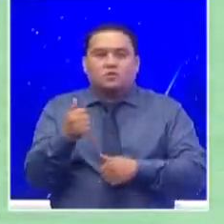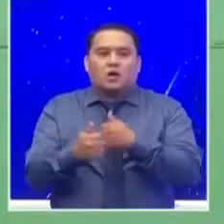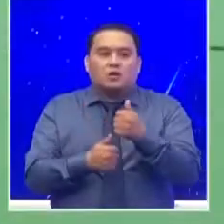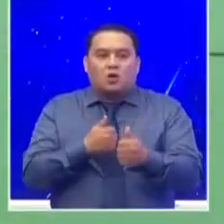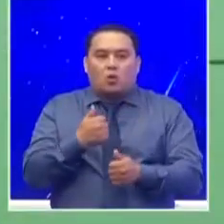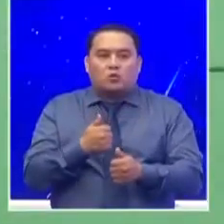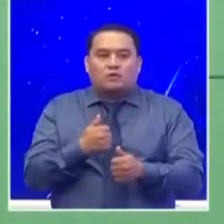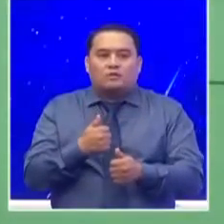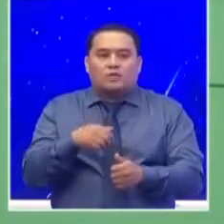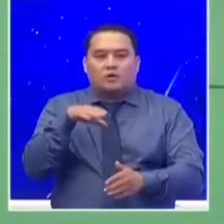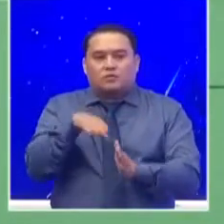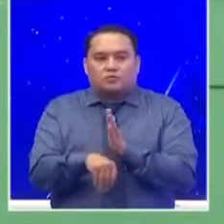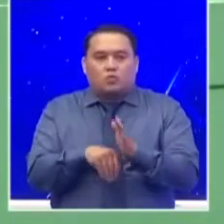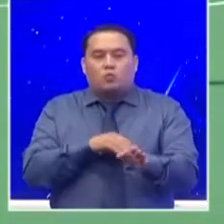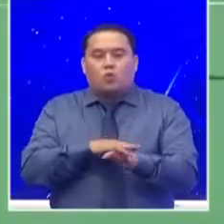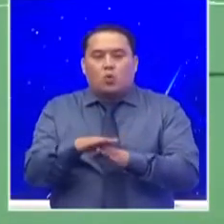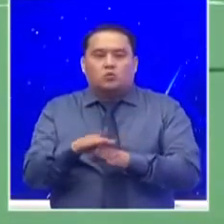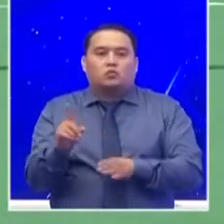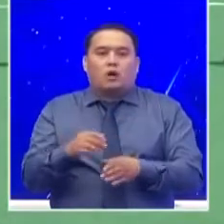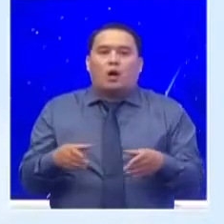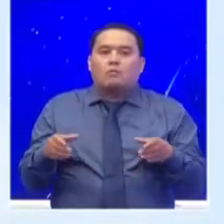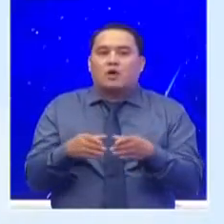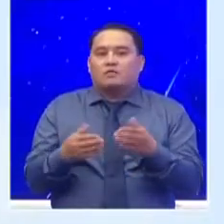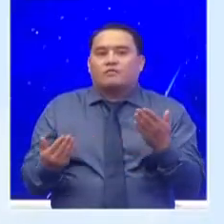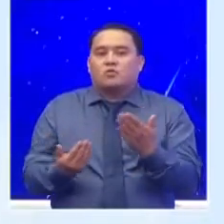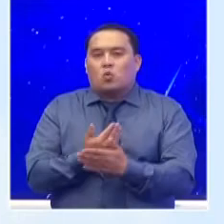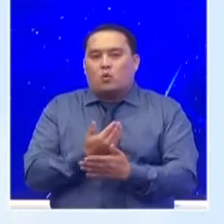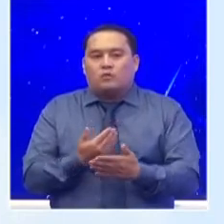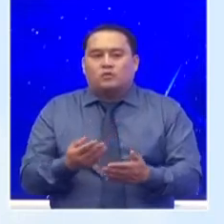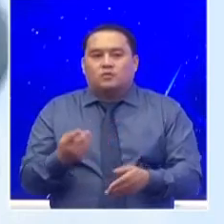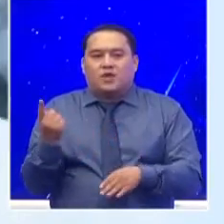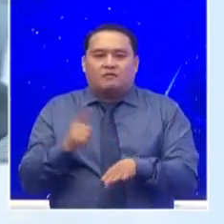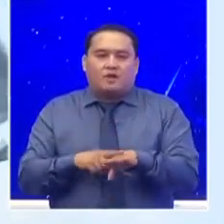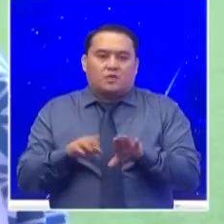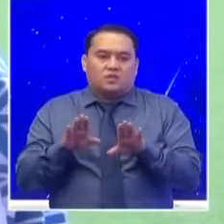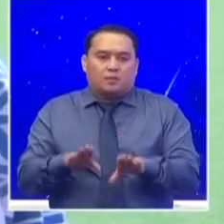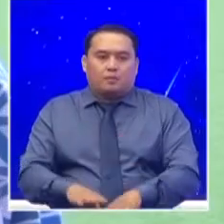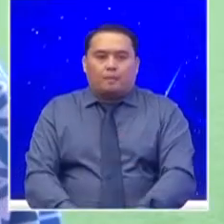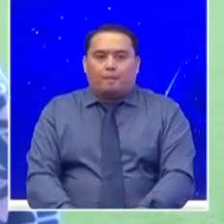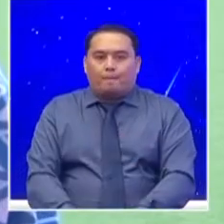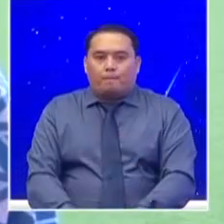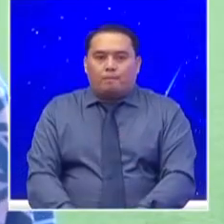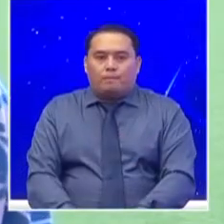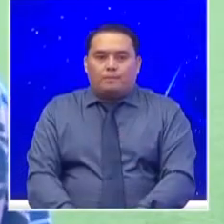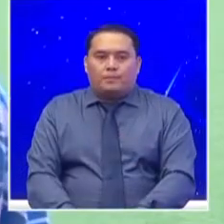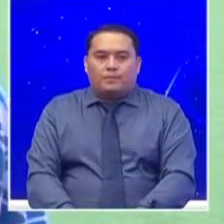он намерен выложиться на полную, чтобы команда вновь вышла на первое место.